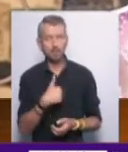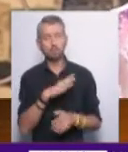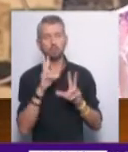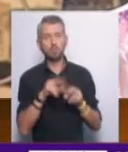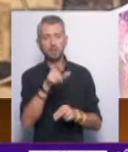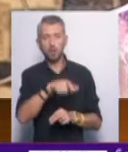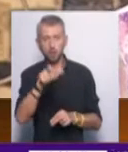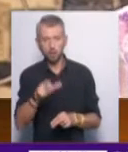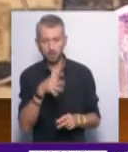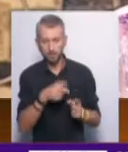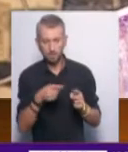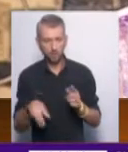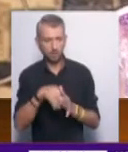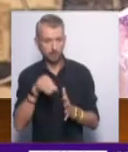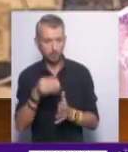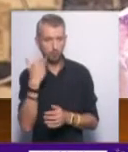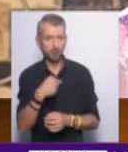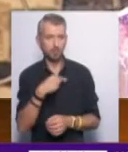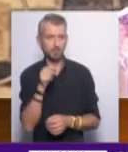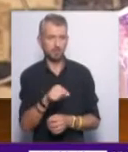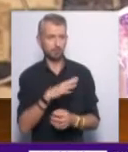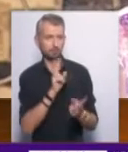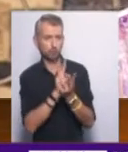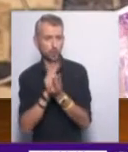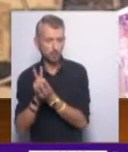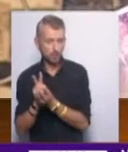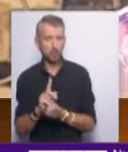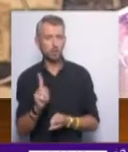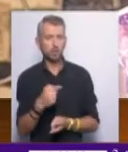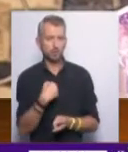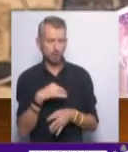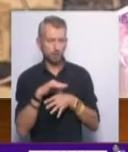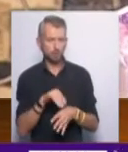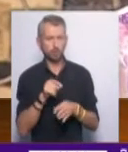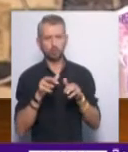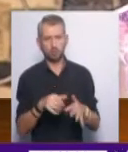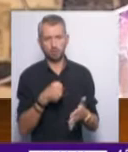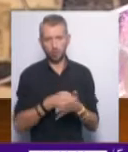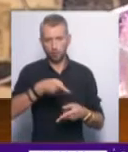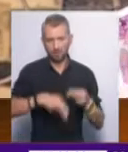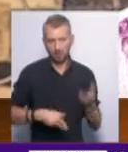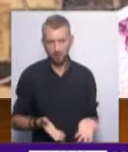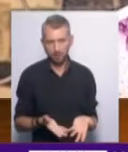людям період виборів, коли я там з ними зустрічалася, що я доведу цю справу до розуму. Ну,